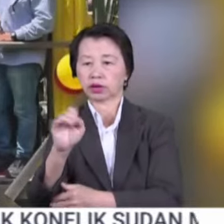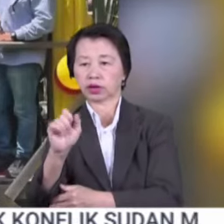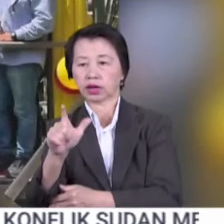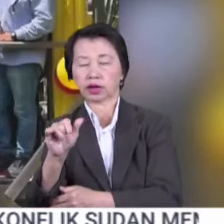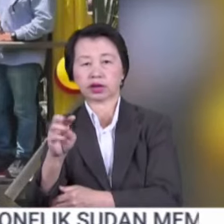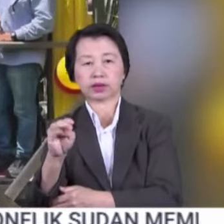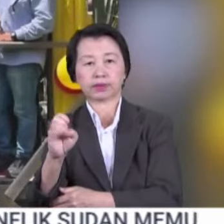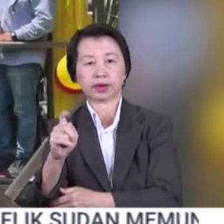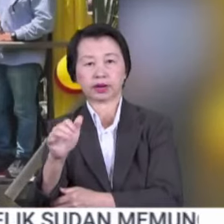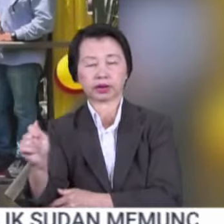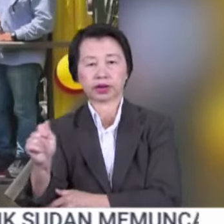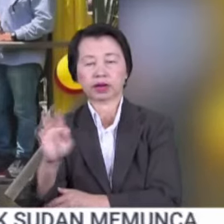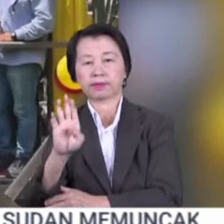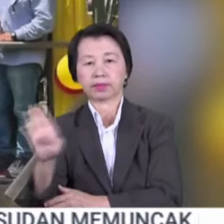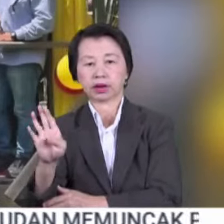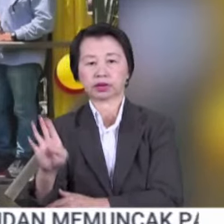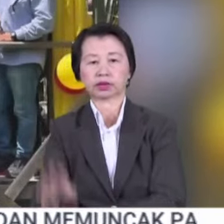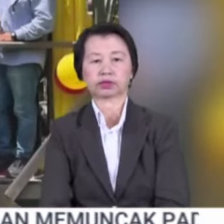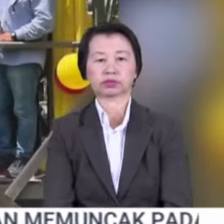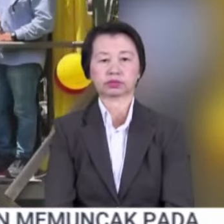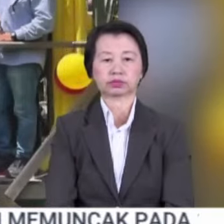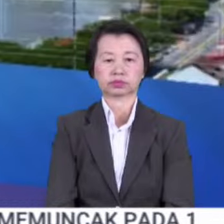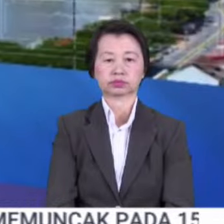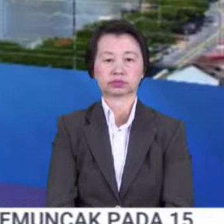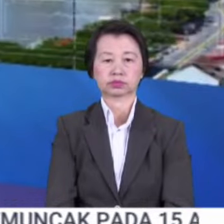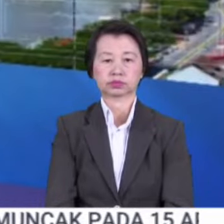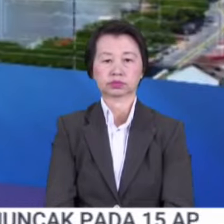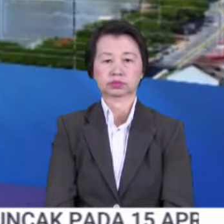yaitu di jagoi Babang